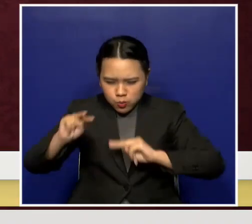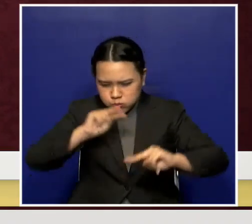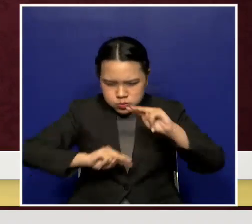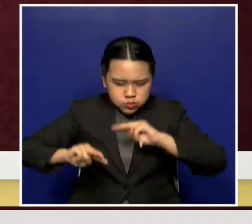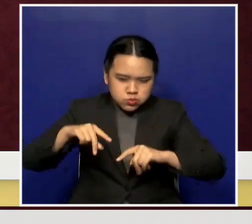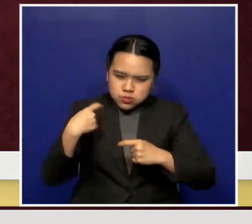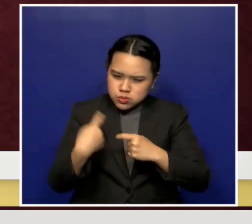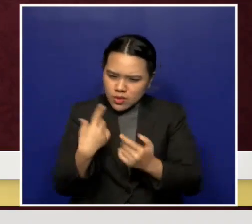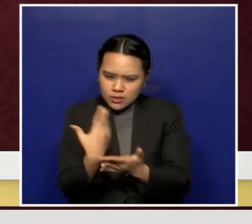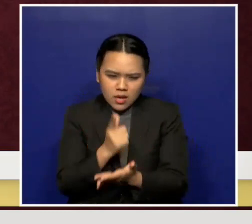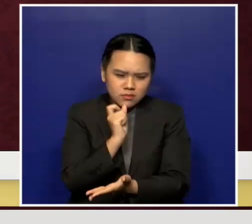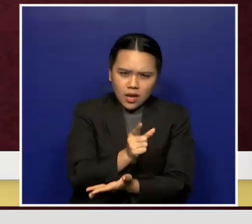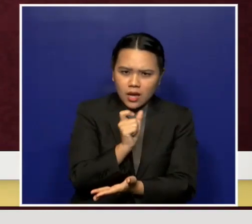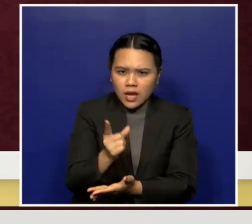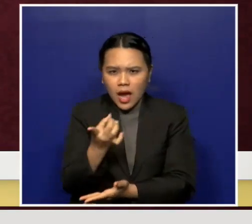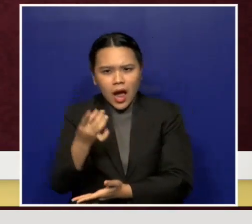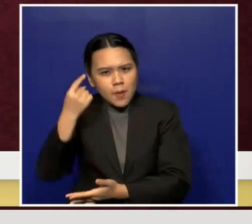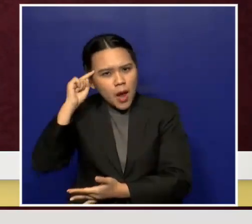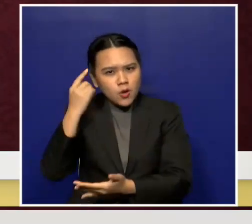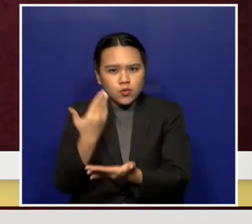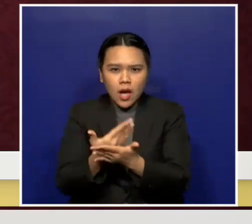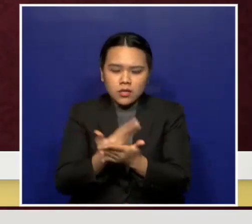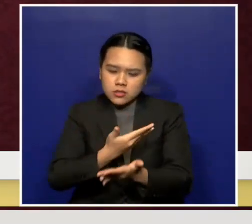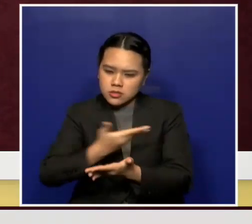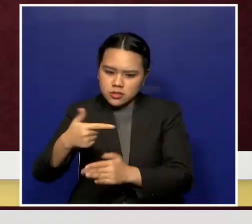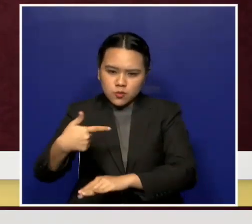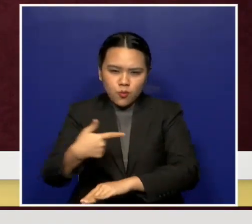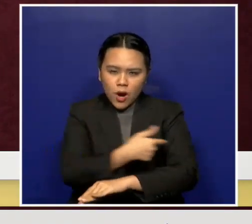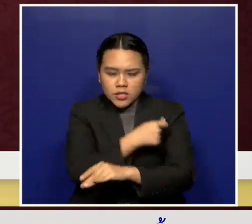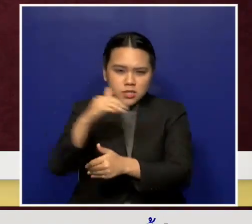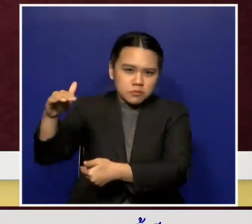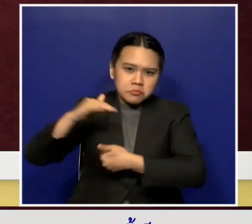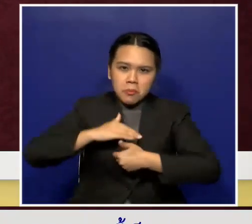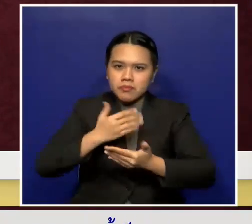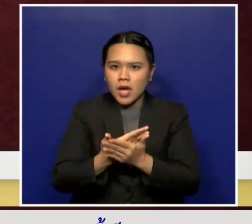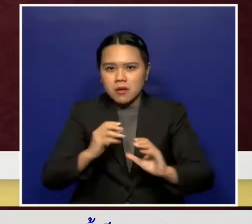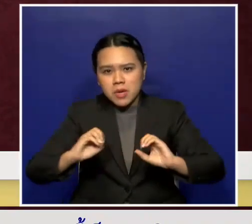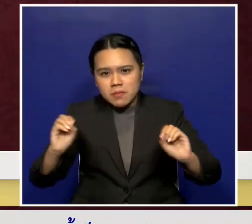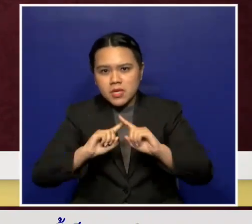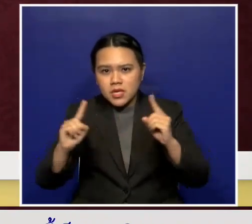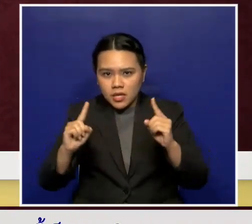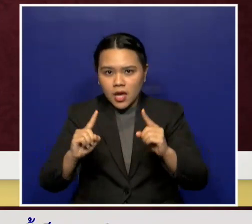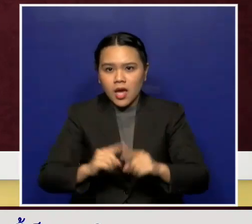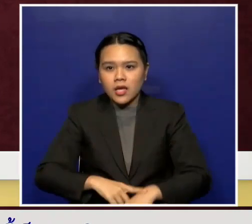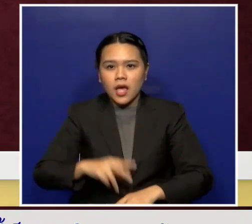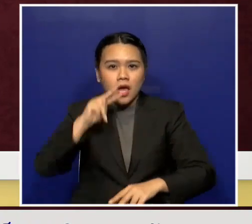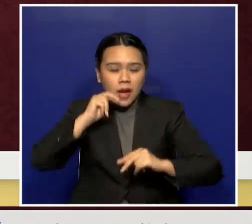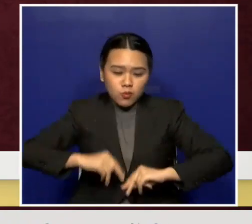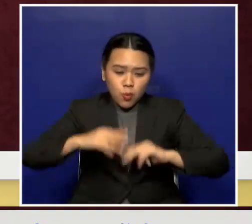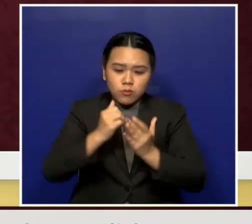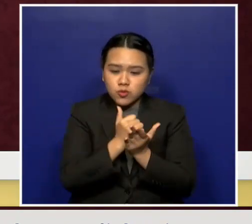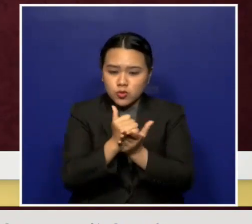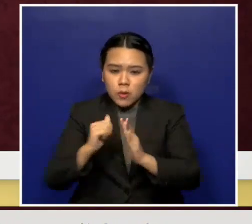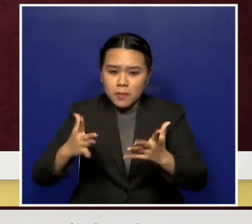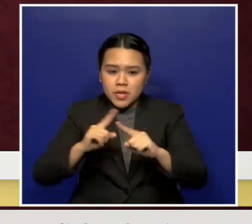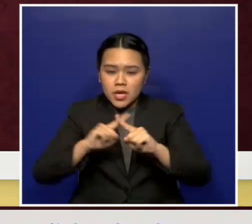รก็ไม่รู้จะซื้อวัคซีนก็ไม่มีตังค์จะช่วยน้ำท่วมก็ไม่มีแต่ไปซื้ออย่างอื่นที่ไม่จำเป็นทั้งอาวุธทั้งอะไรต่างซื้